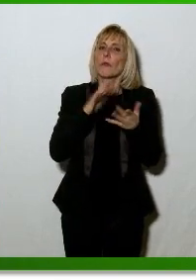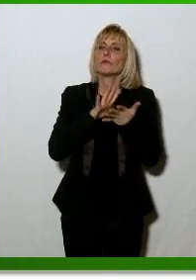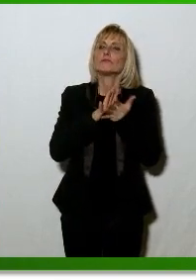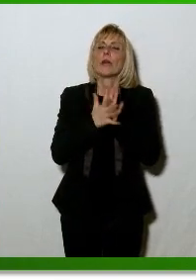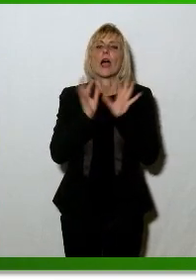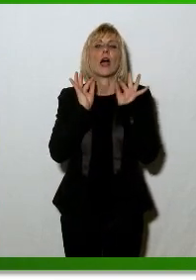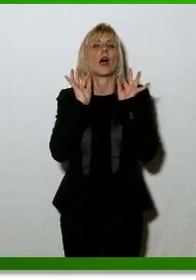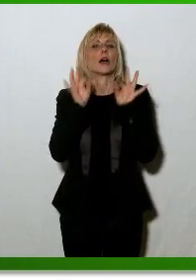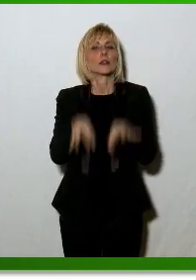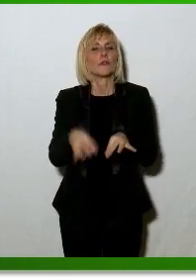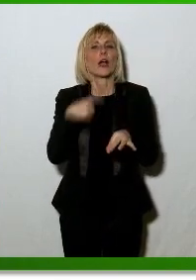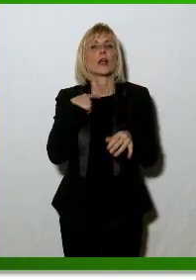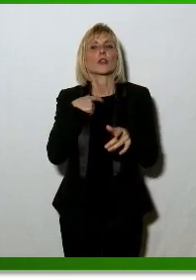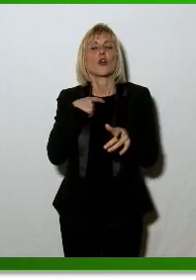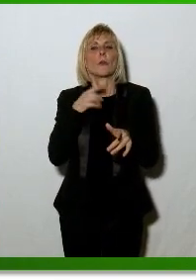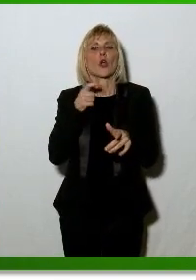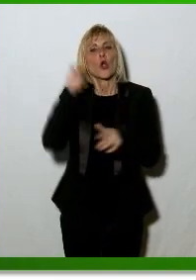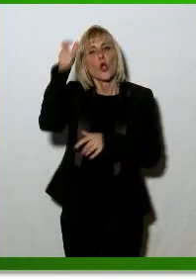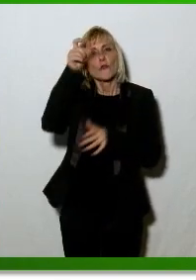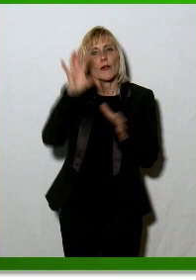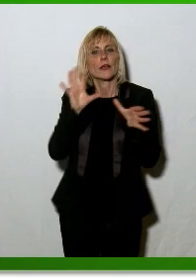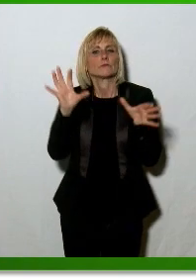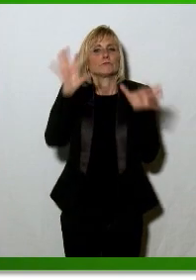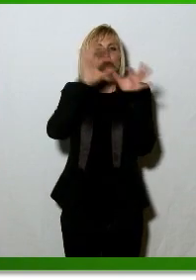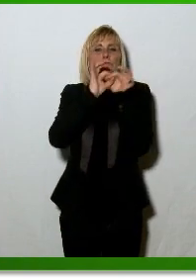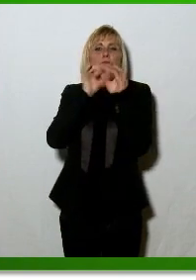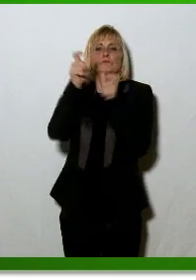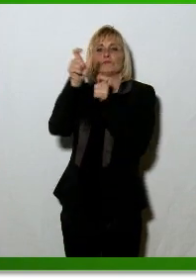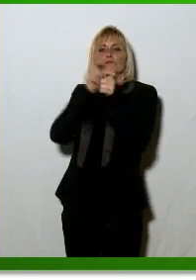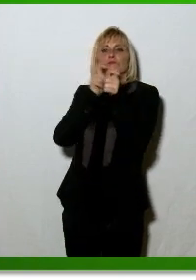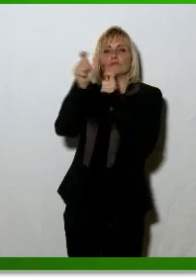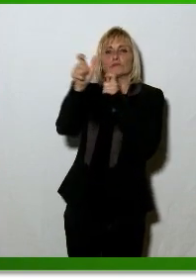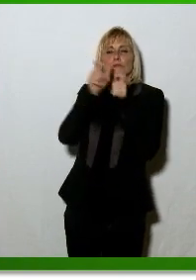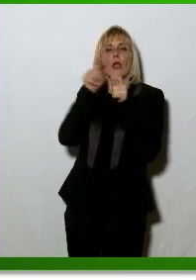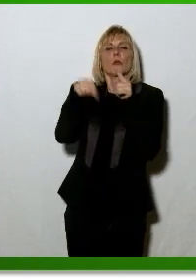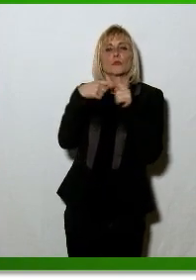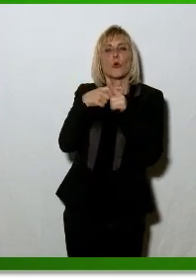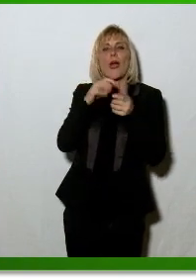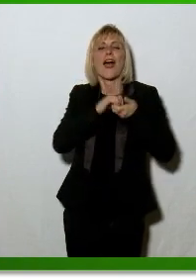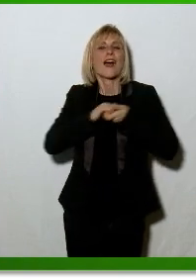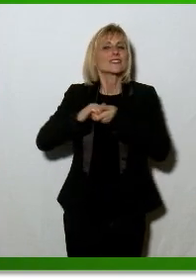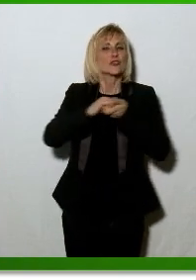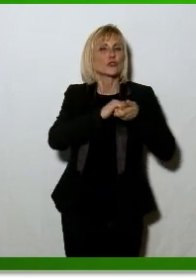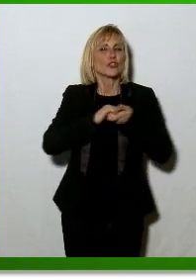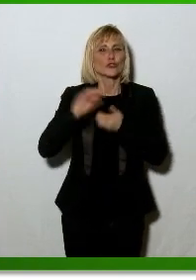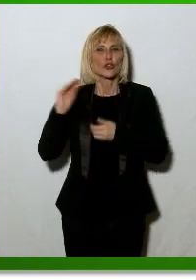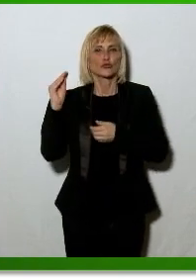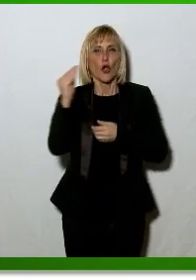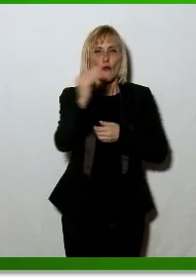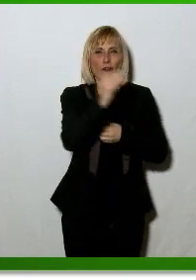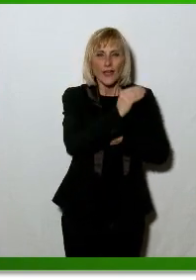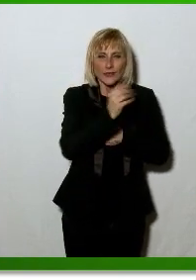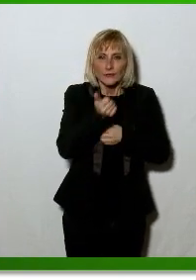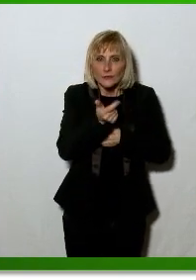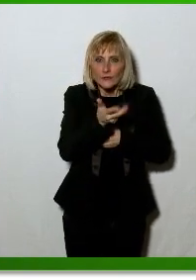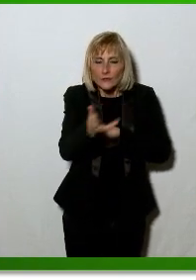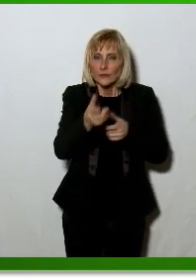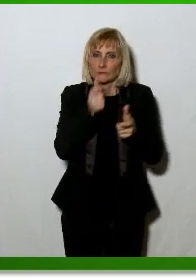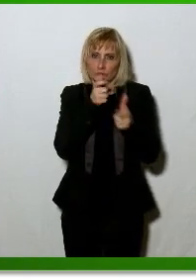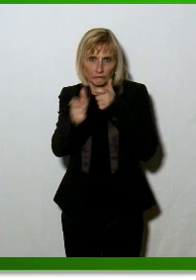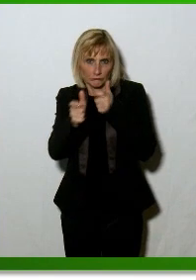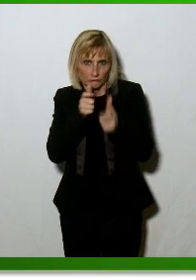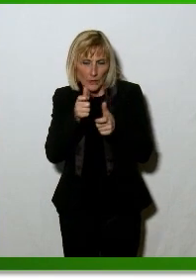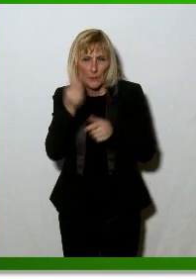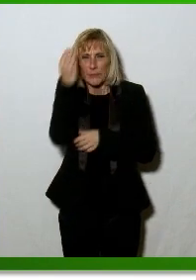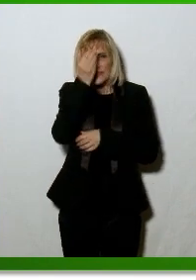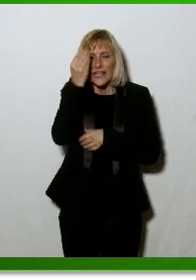un interlocutore del governo ed in generale dell'associazionismo giovanile se pensiamo all'assemblea nazionale